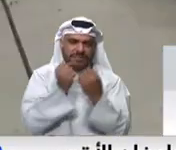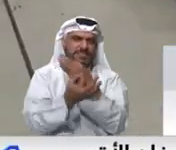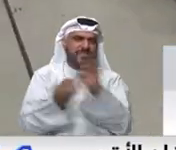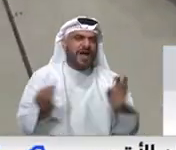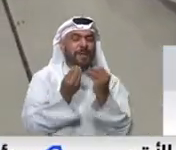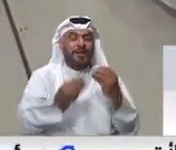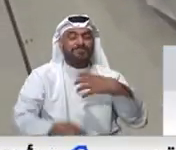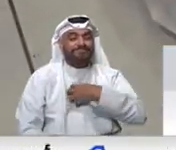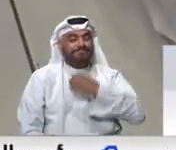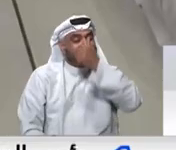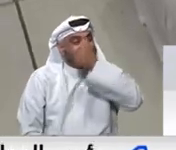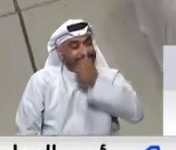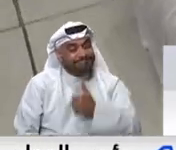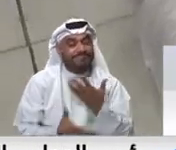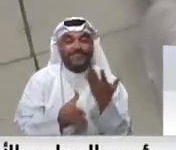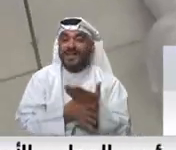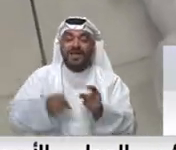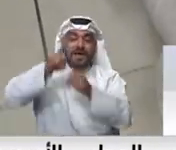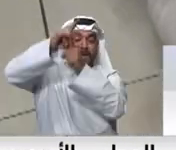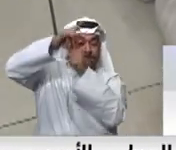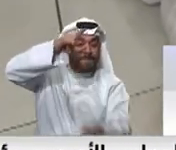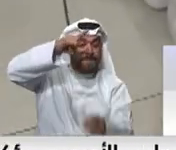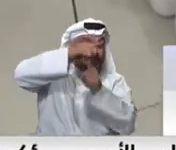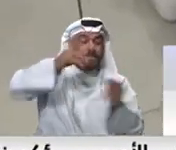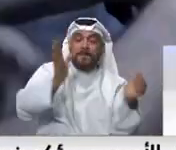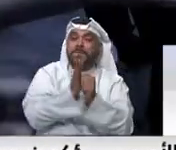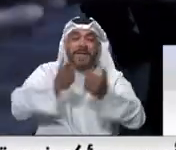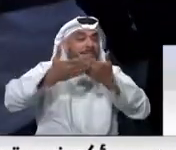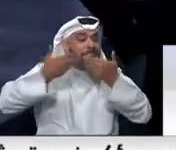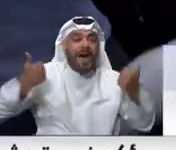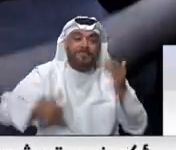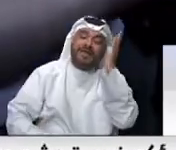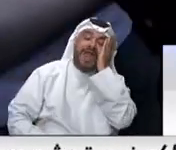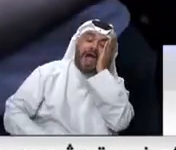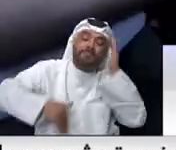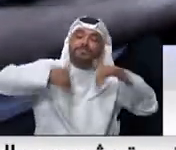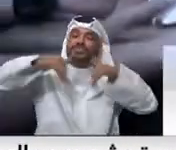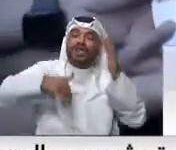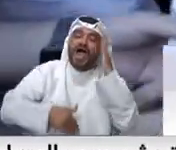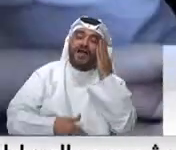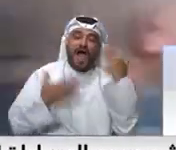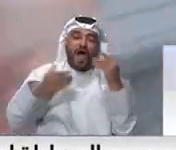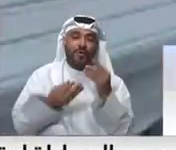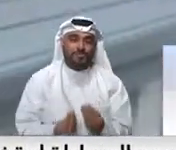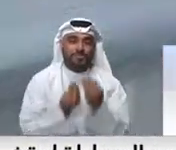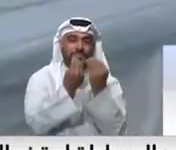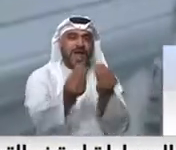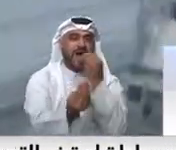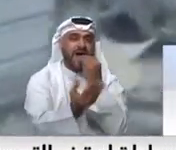مأساوية نتيجة العدوان الإسرائيلي المتواصل على الشعب الفلسطيني.